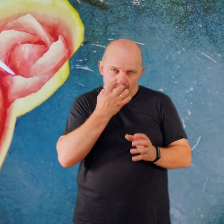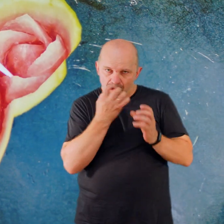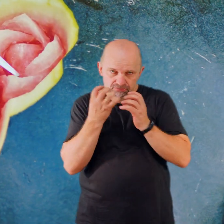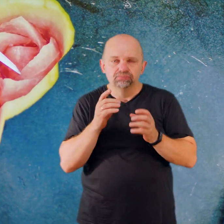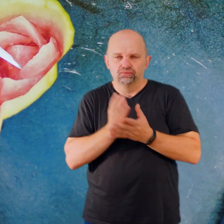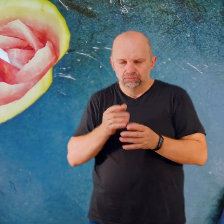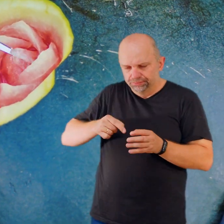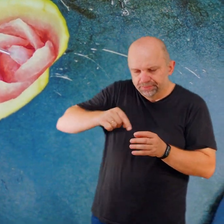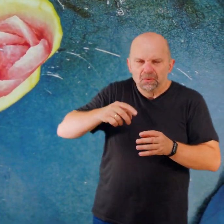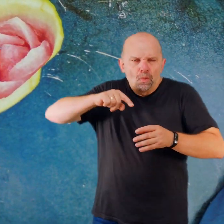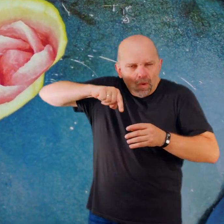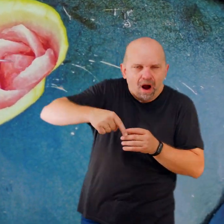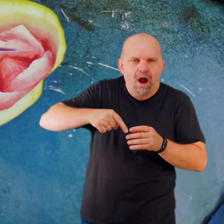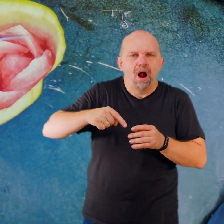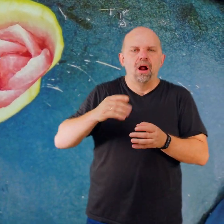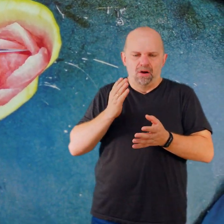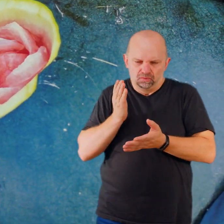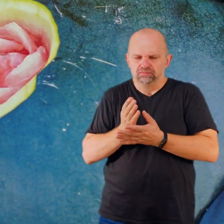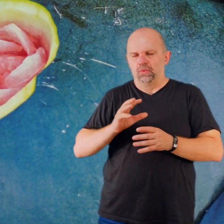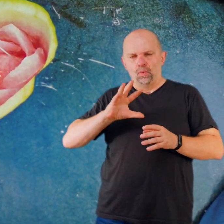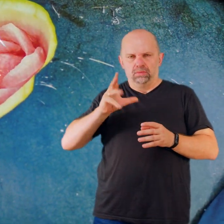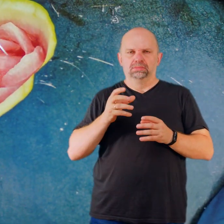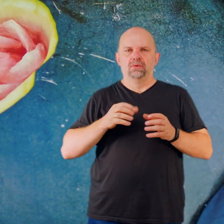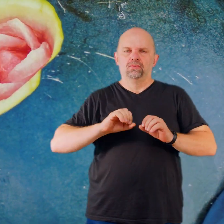robimy ciut go głębiej, opuszczamy